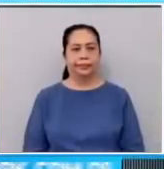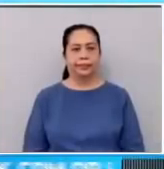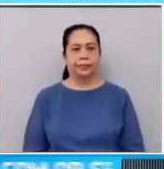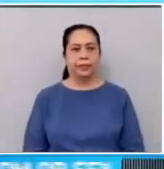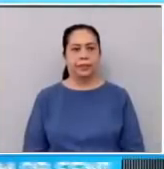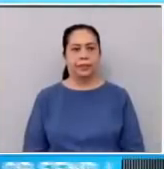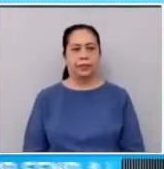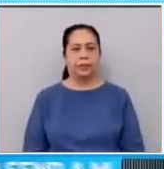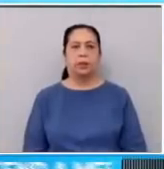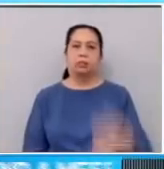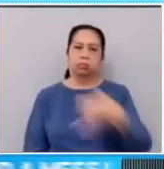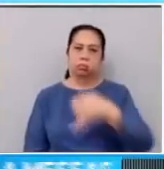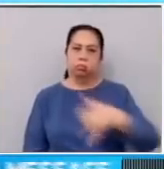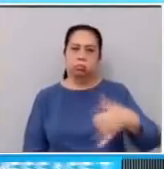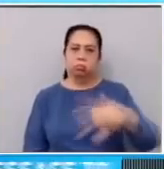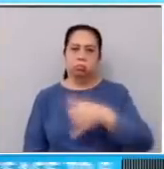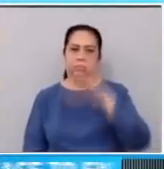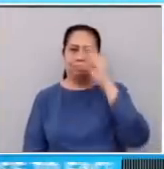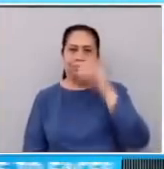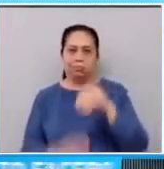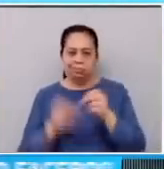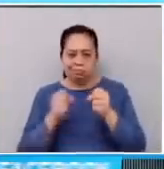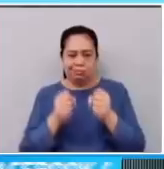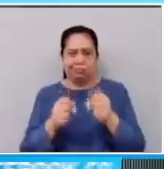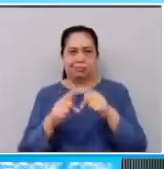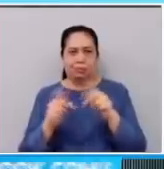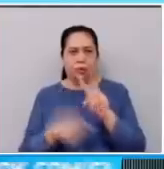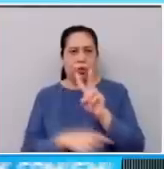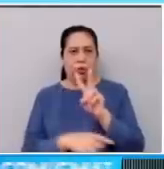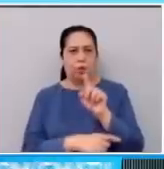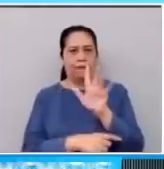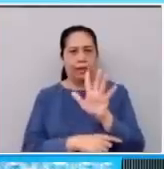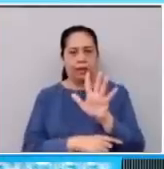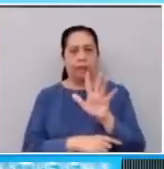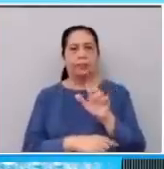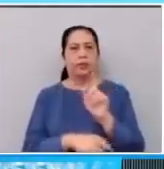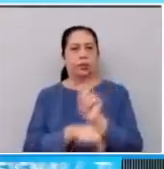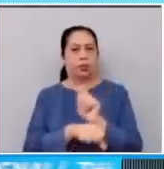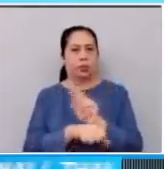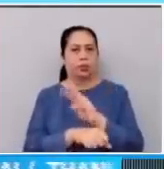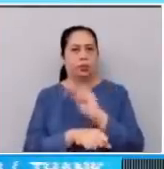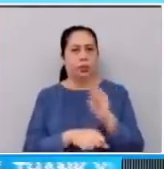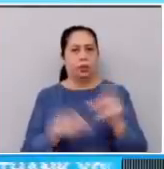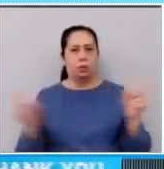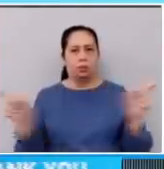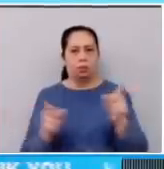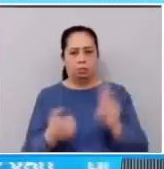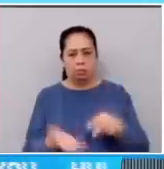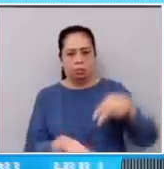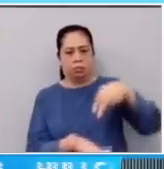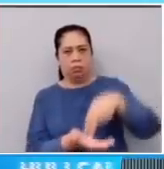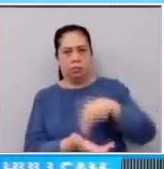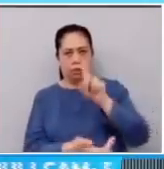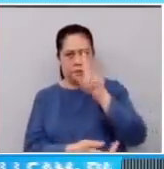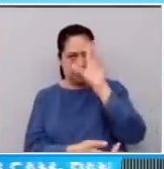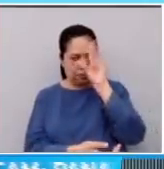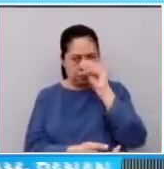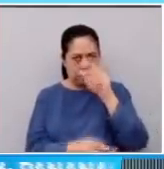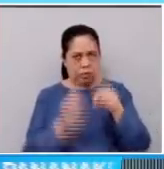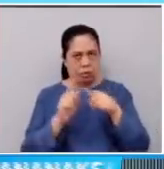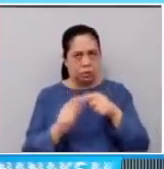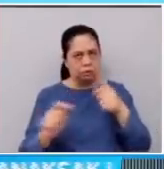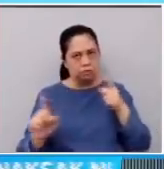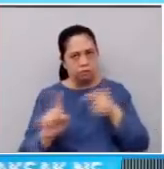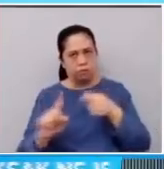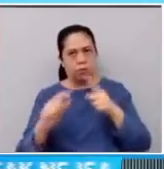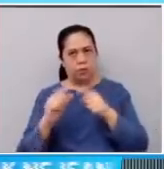Nag-iinuman ang ilang lalaki sa eskinitang ito sa barangay 215 Tondo, Maynila nang bigla na lang tumayo ang isang lalaki, sinugod ang kanyang